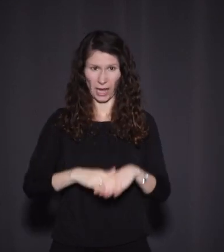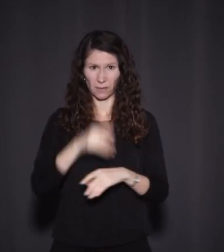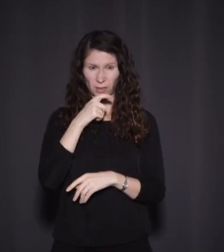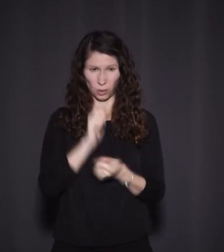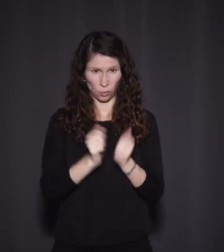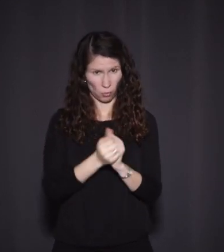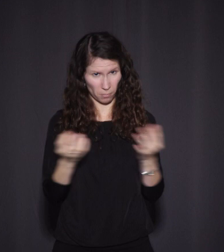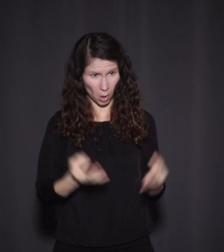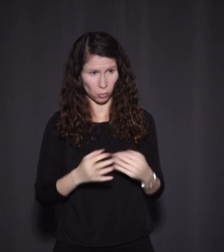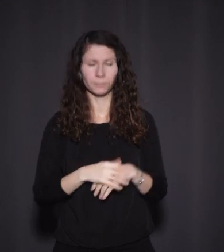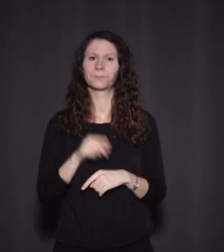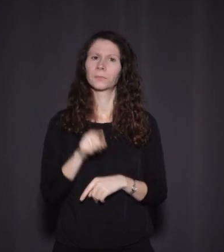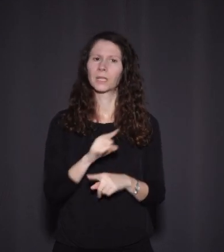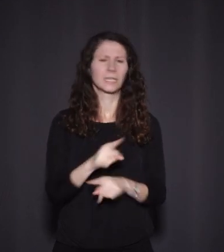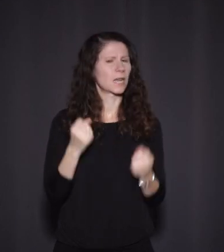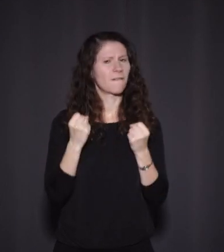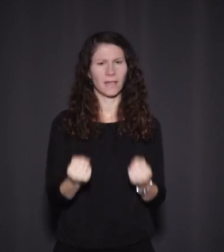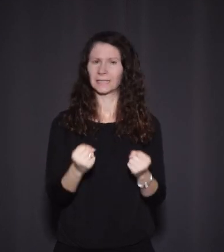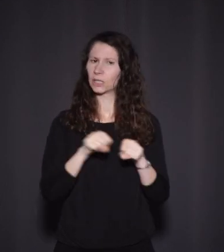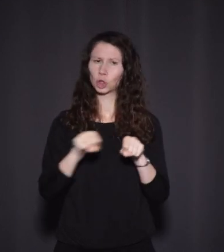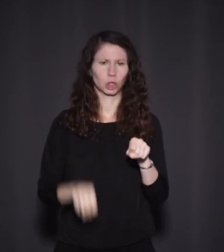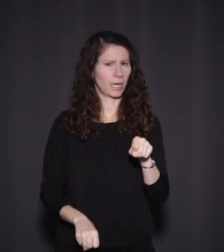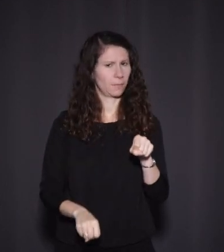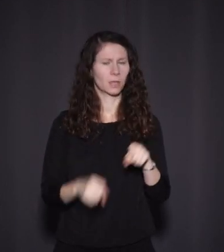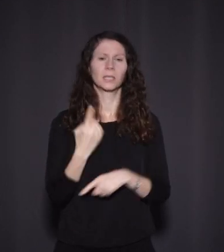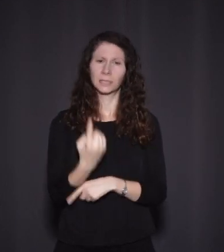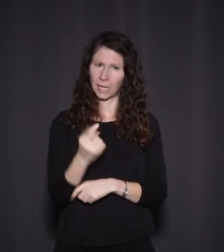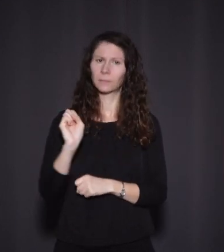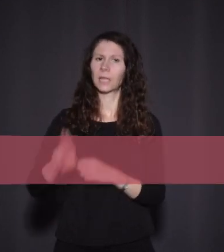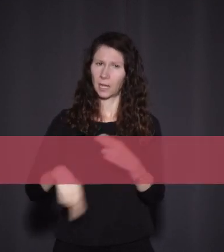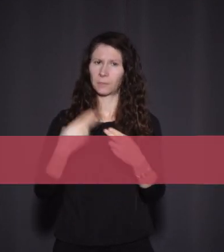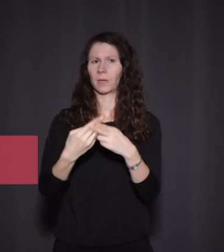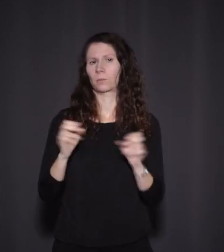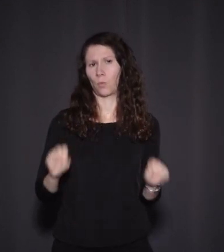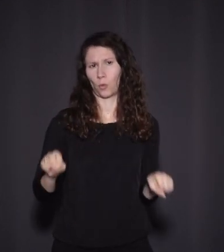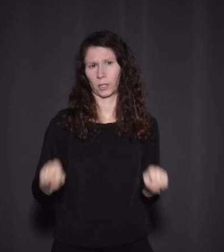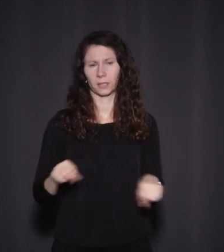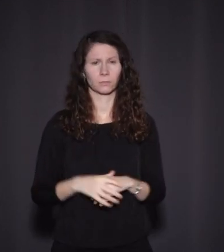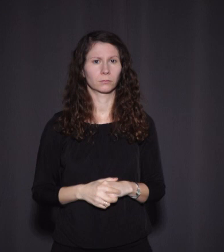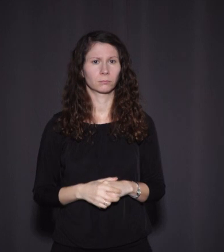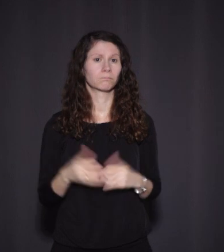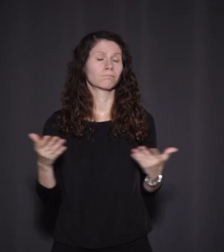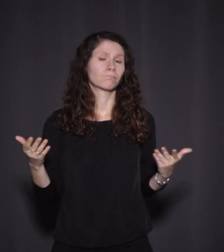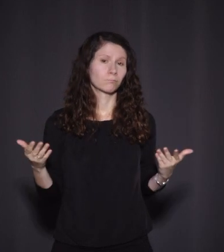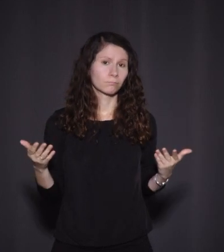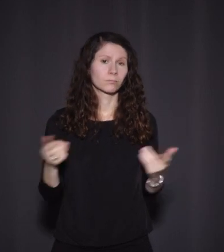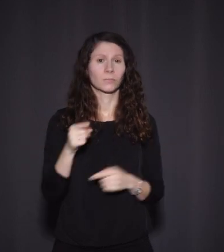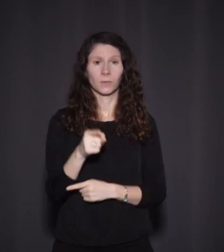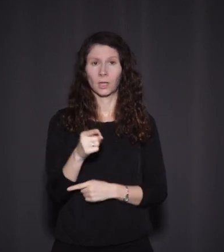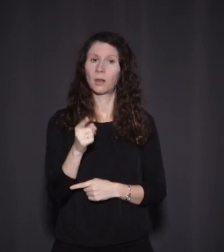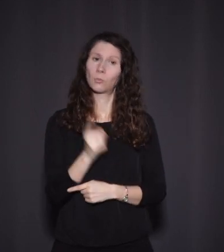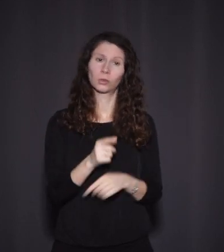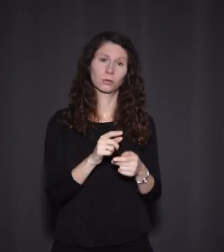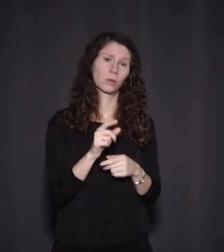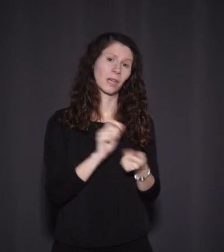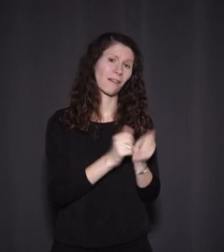Rentenversicherung ist kein starres System. Sie ist anfällig, anpassungsfähig und muss mit kleinen oder großen